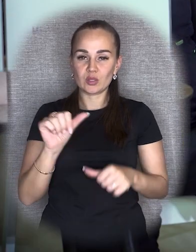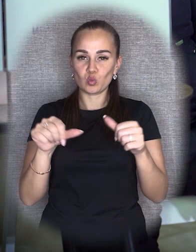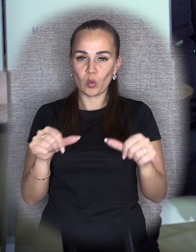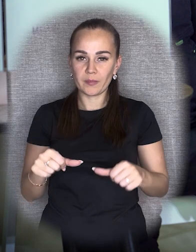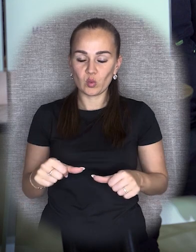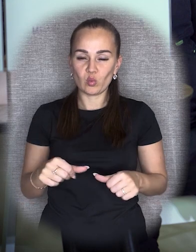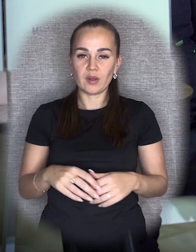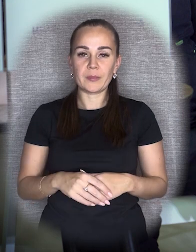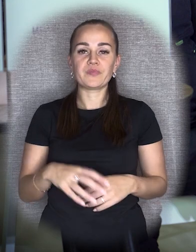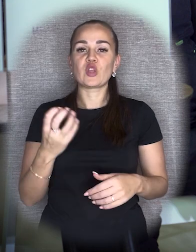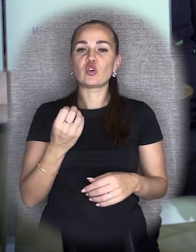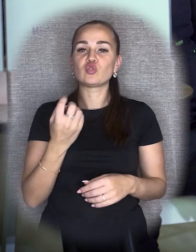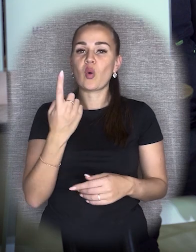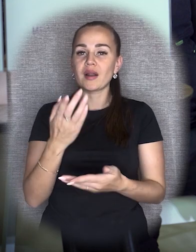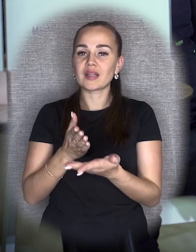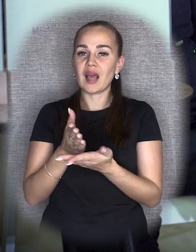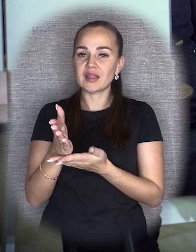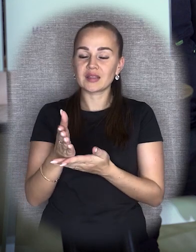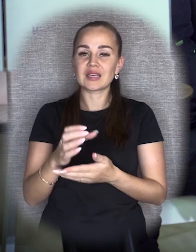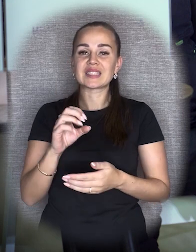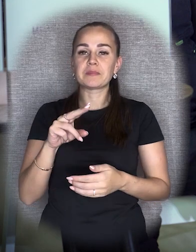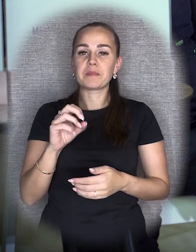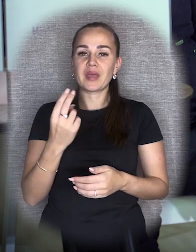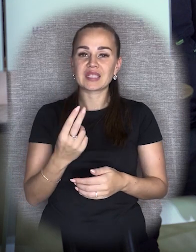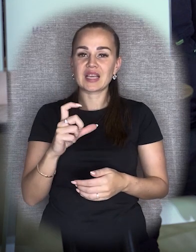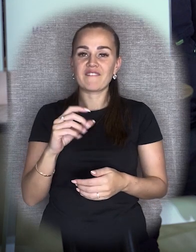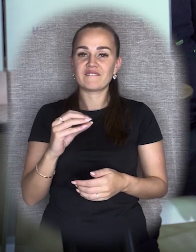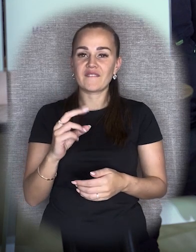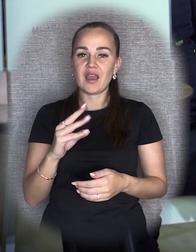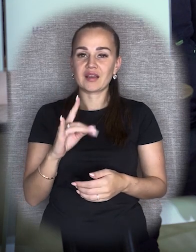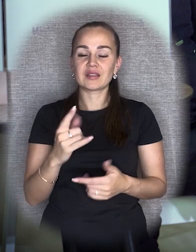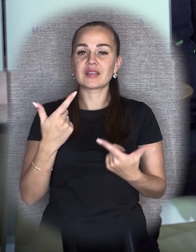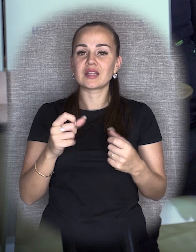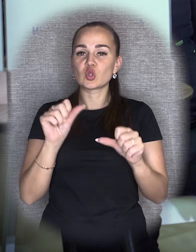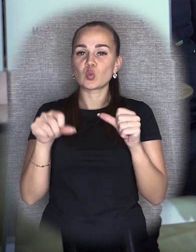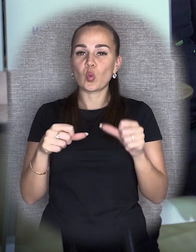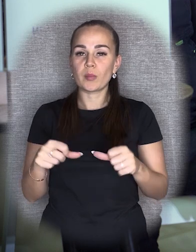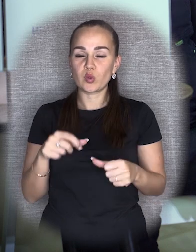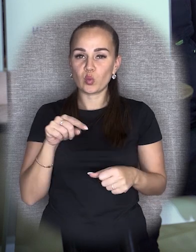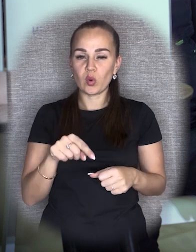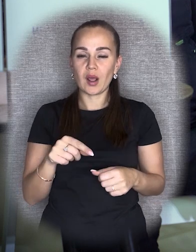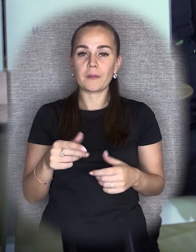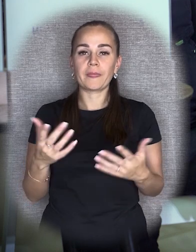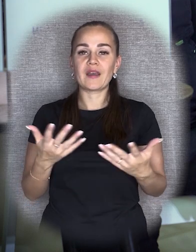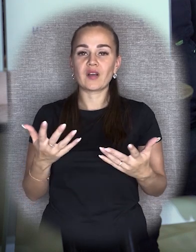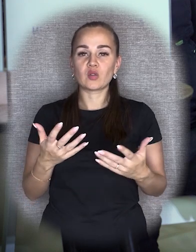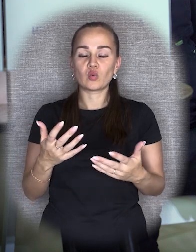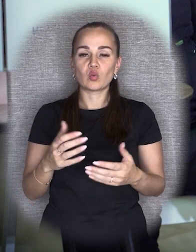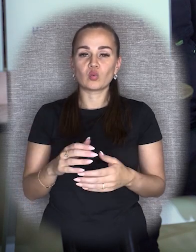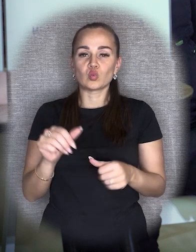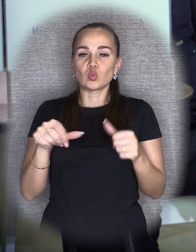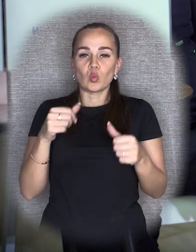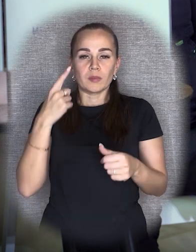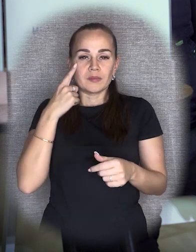скульптуре. Еще один раздел называется «Спецэффекты», где скульптура, в которую